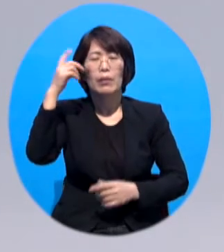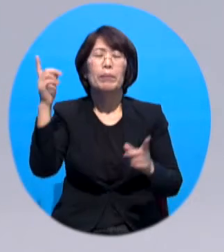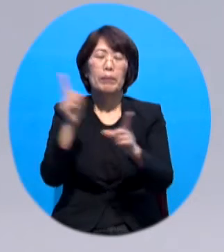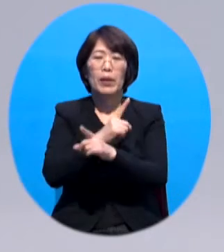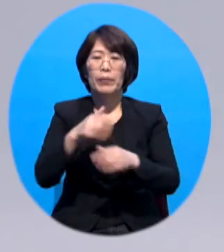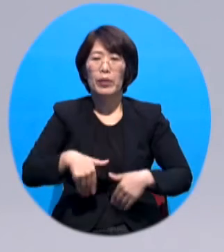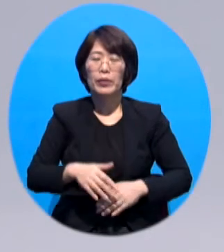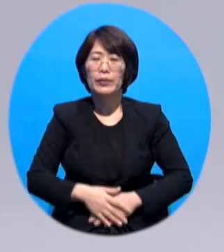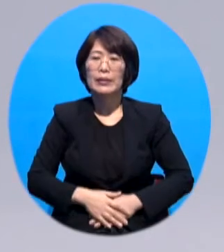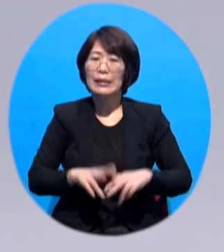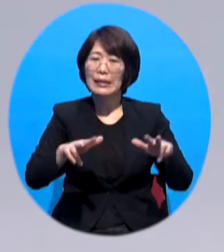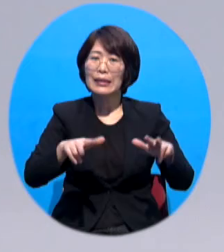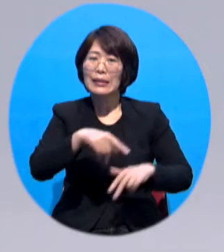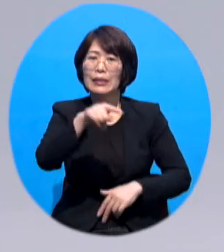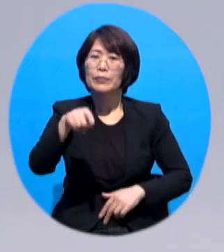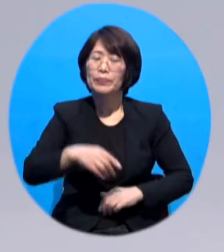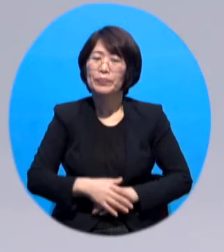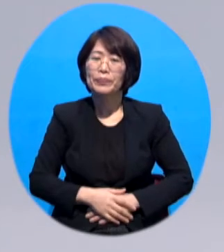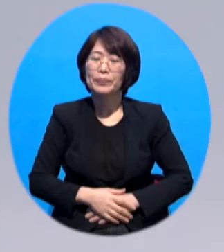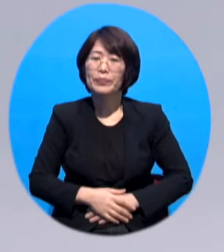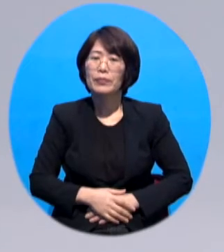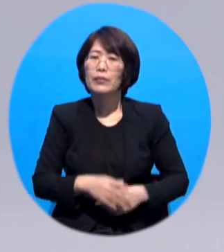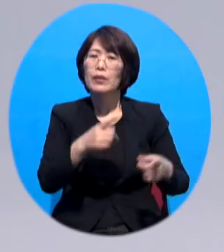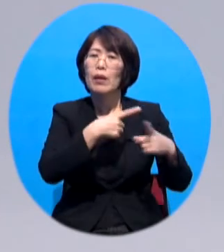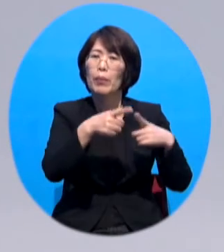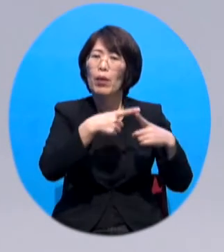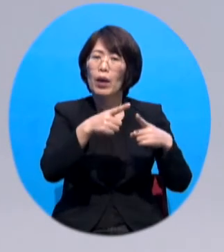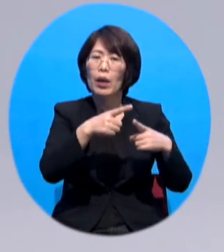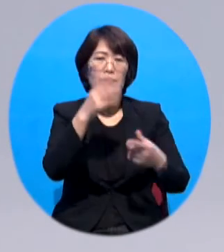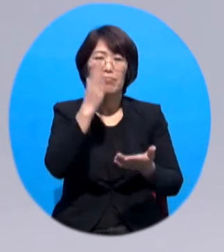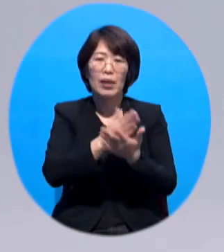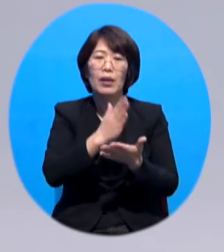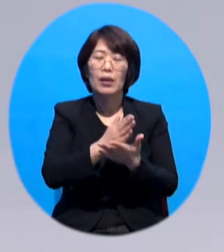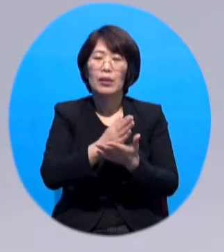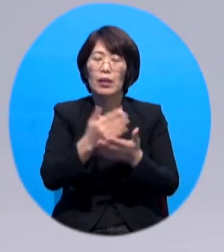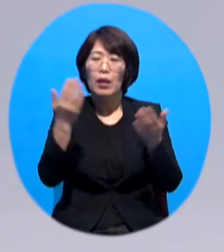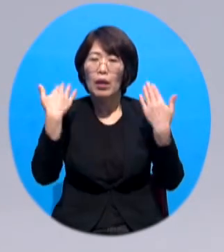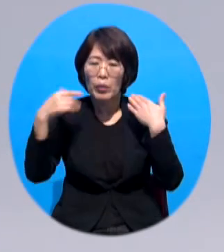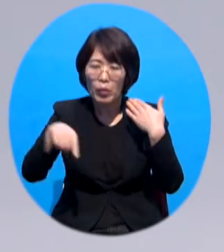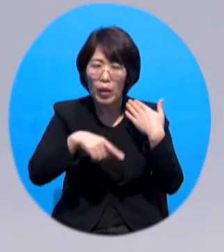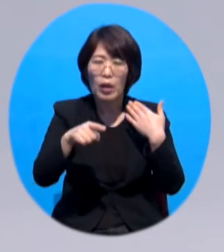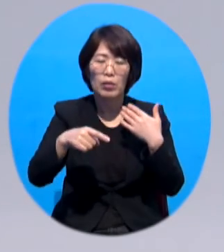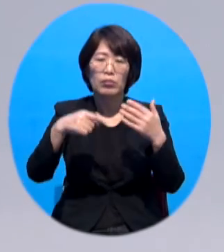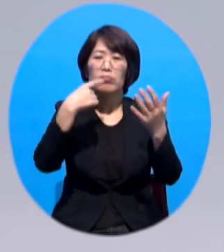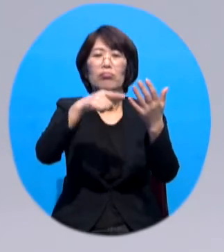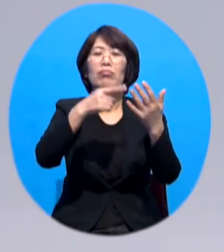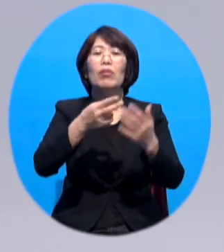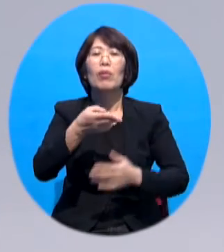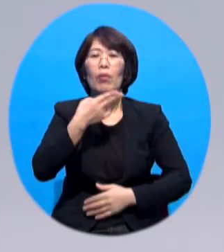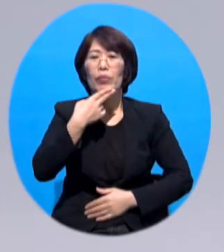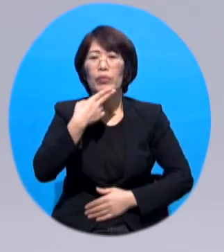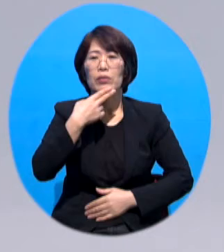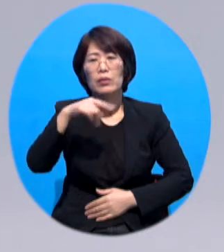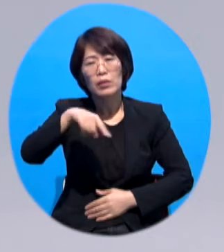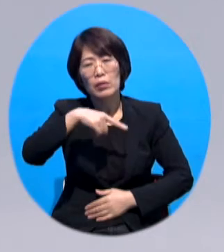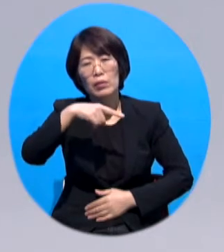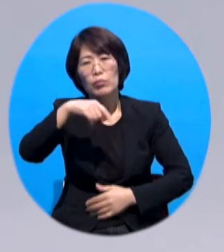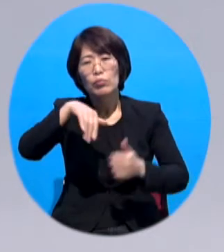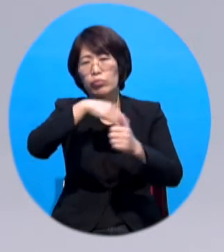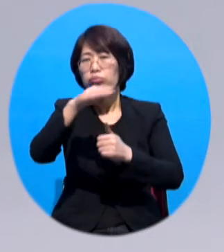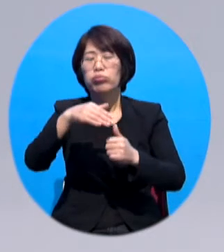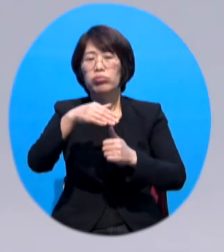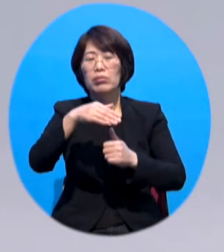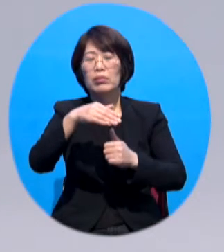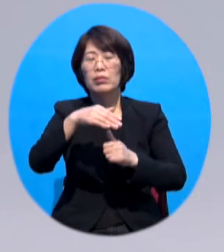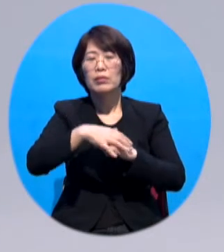됩니다 지금 아동이 것만 높아지고 평가 자체를 하지 않고 학교에서 공부를 시키지 않는 이런 연합 분위기를 가지고